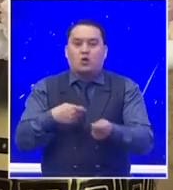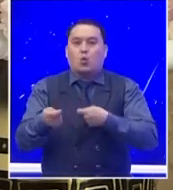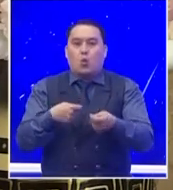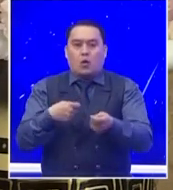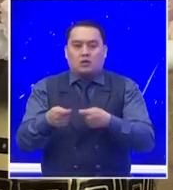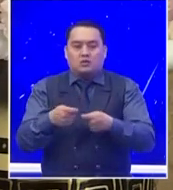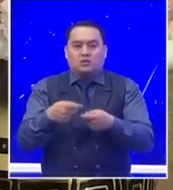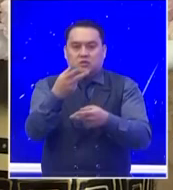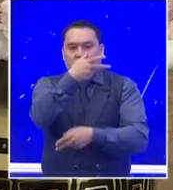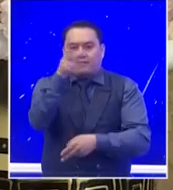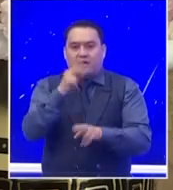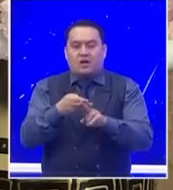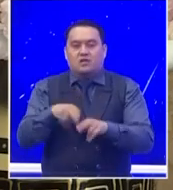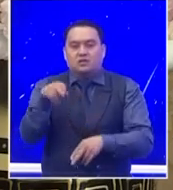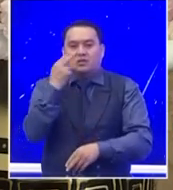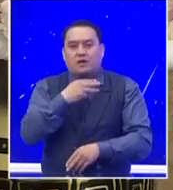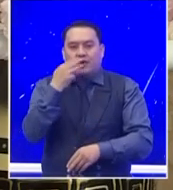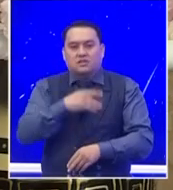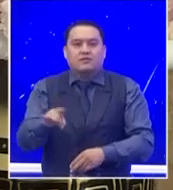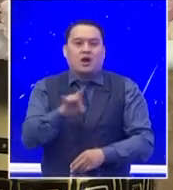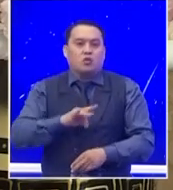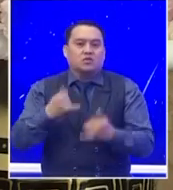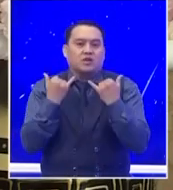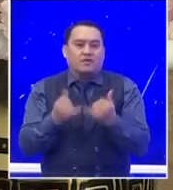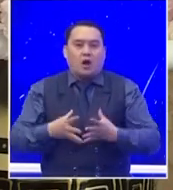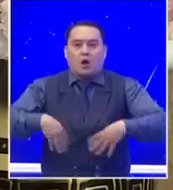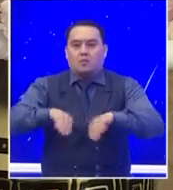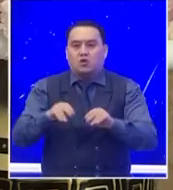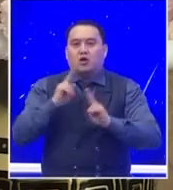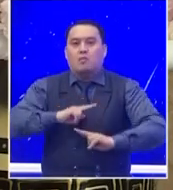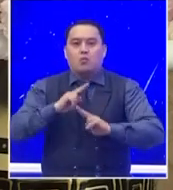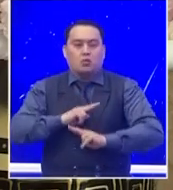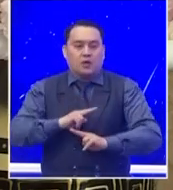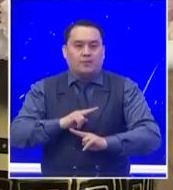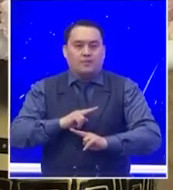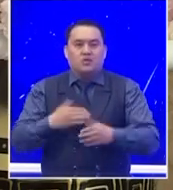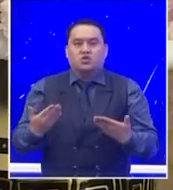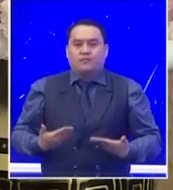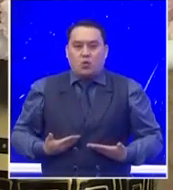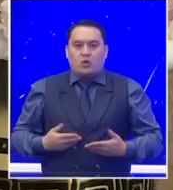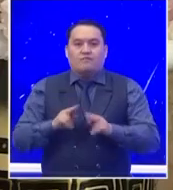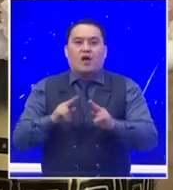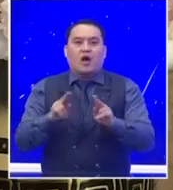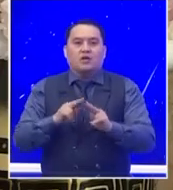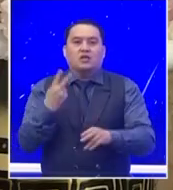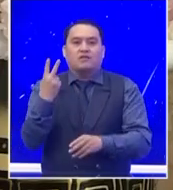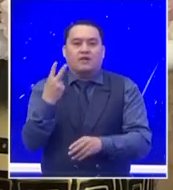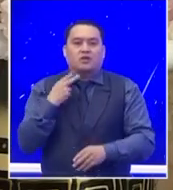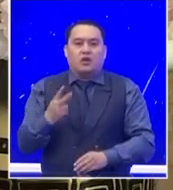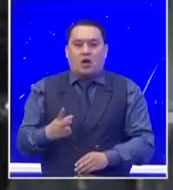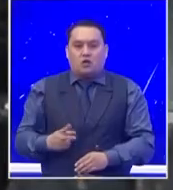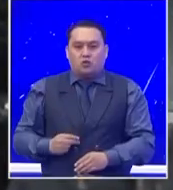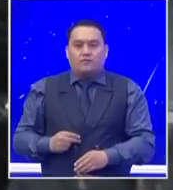руководитель славянской диаспоры Каратальского района. Сейчас общественная работа. Живу, воспитываю двоих дочерей,